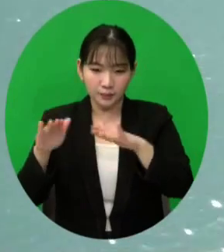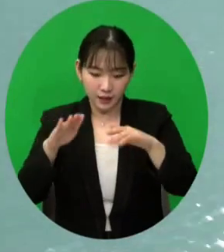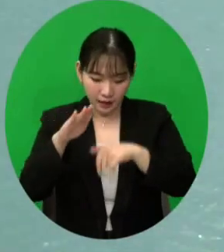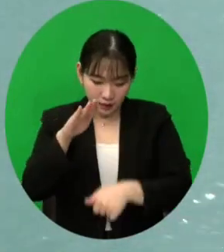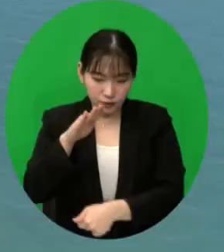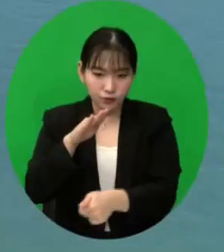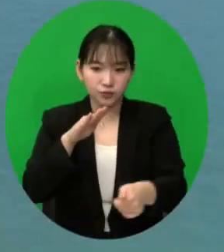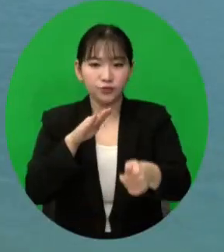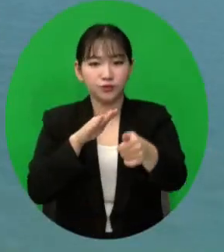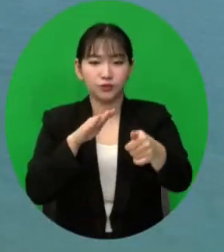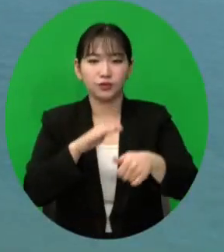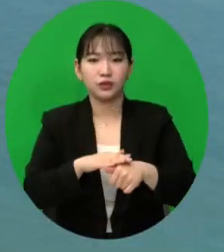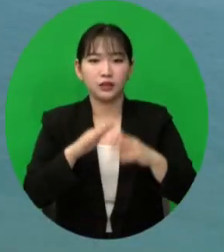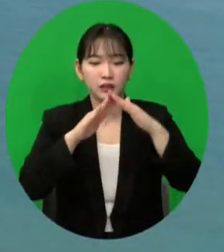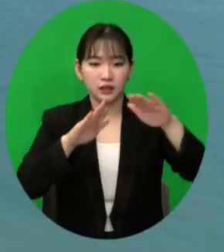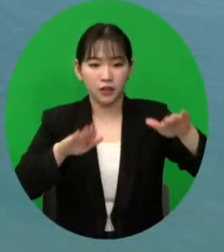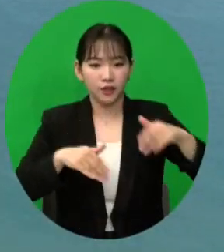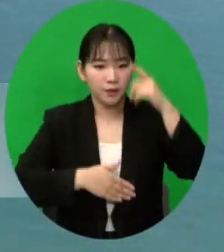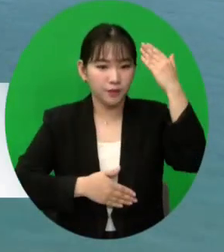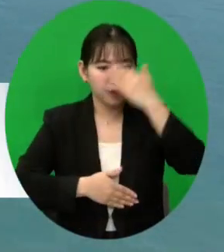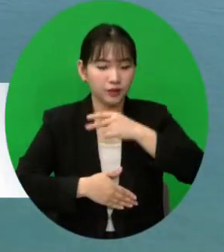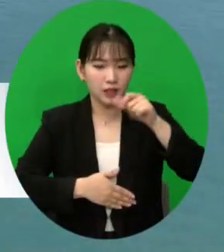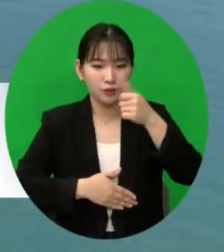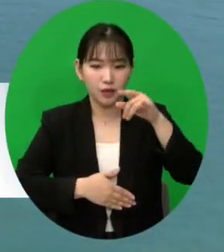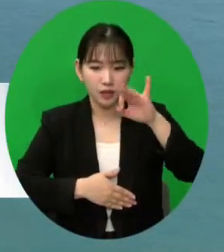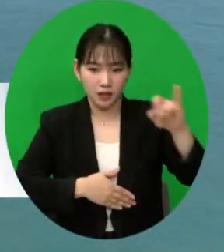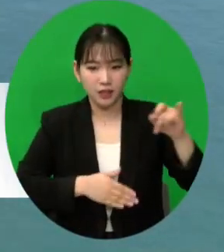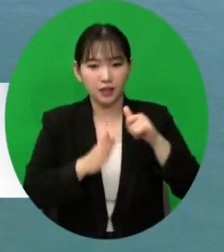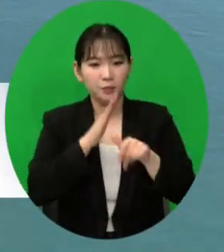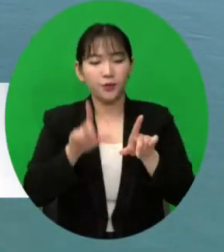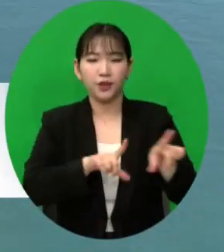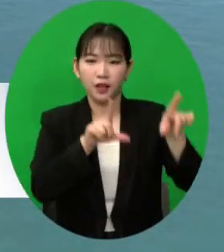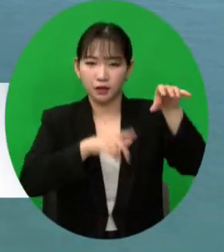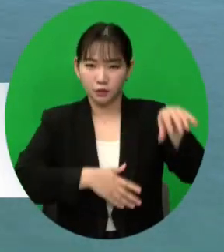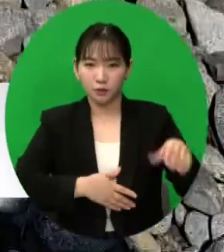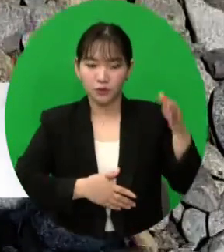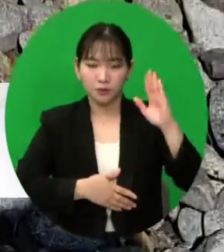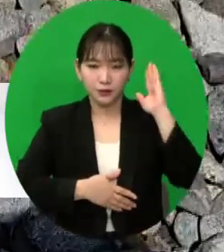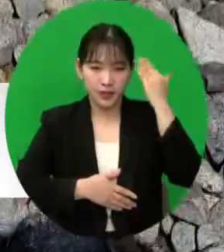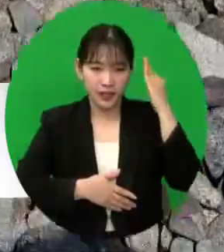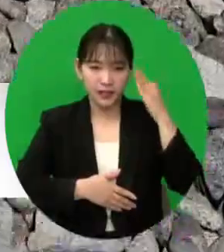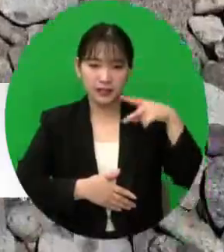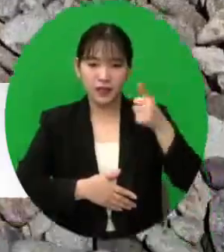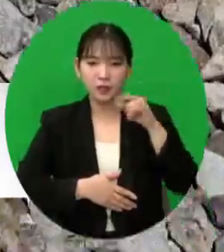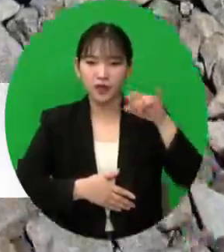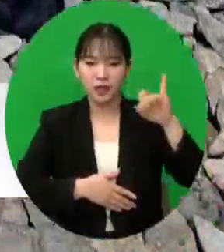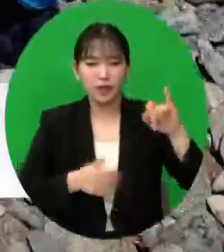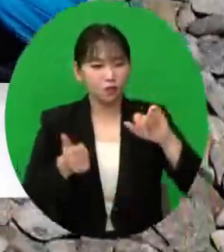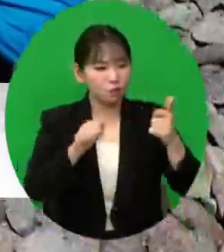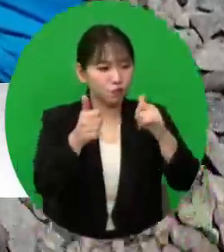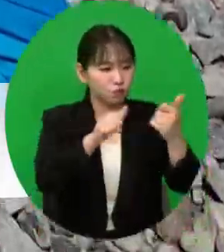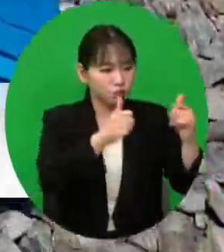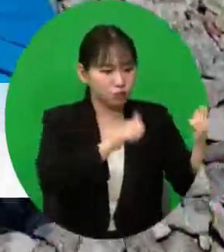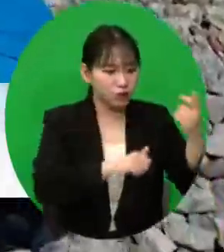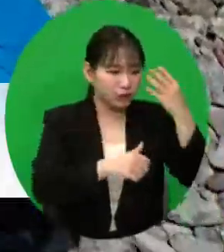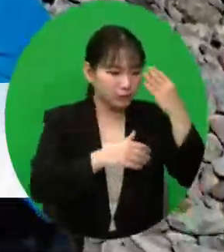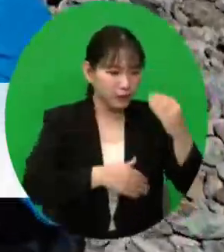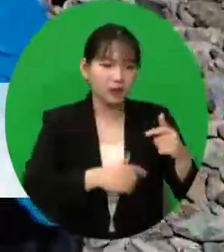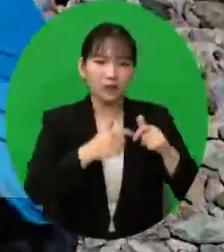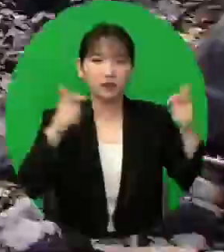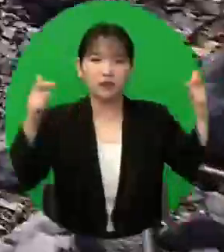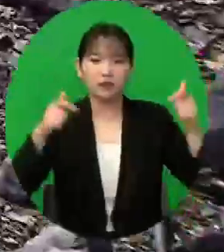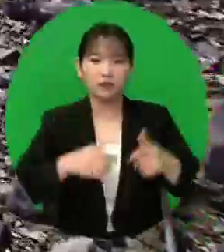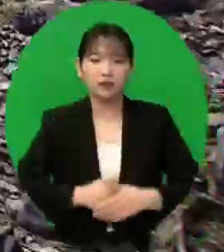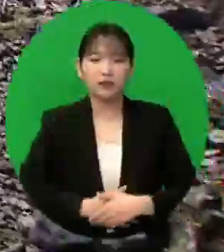헤엄칩니다 전남 여수는 상이의 주요 식지만 최근 들어 상이의 사체 발견이 눈에 띄게